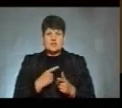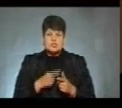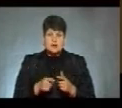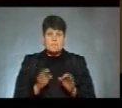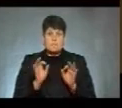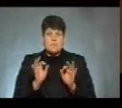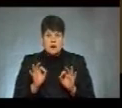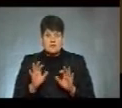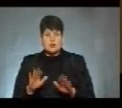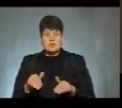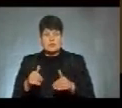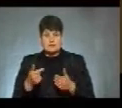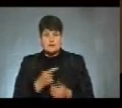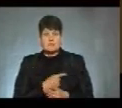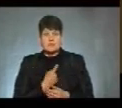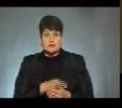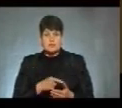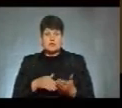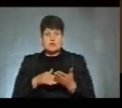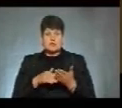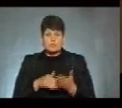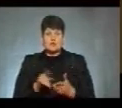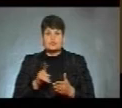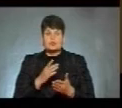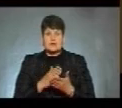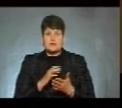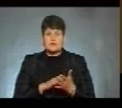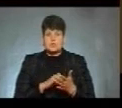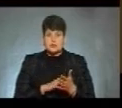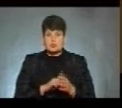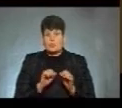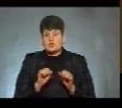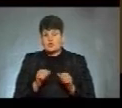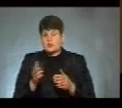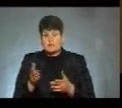правильно надавалася медична допомога первинна, що стало причиною, чи можливо дійсно